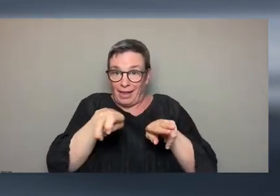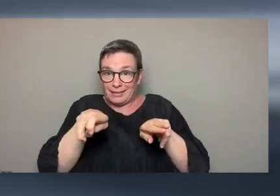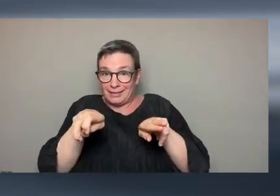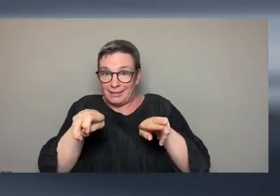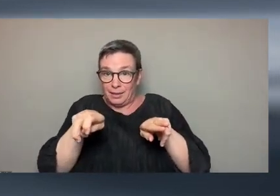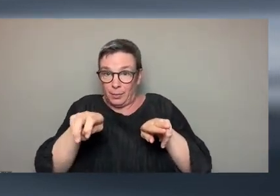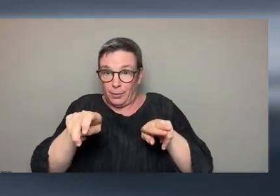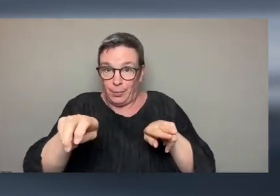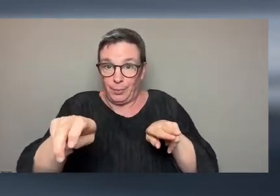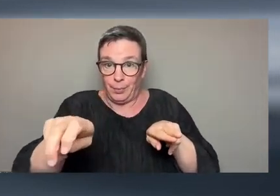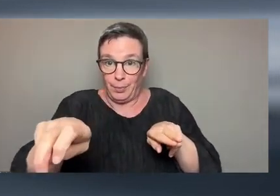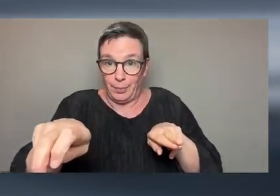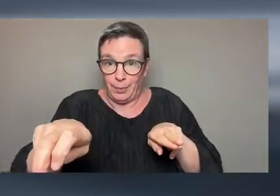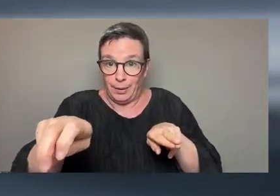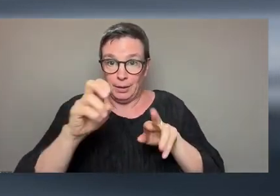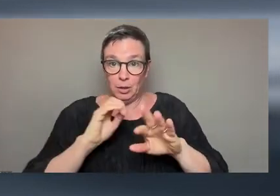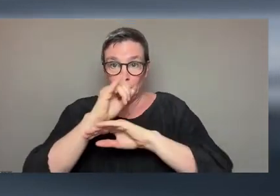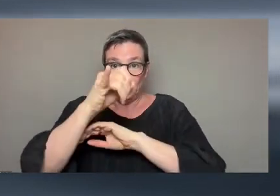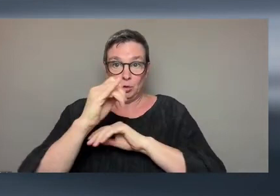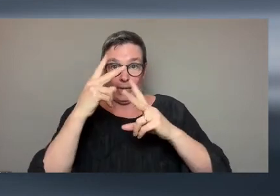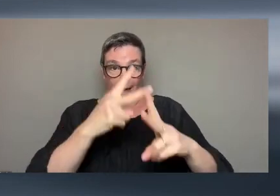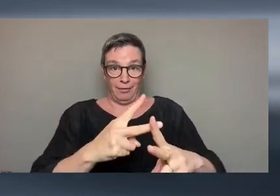sur le bord jusqu'à la destination.